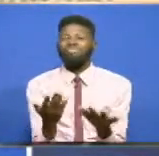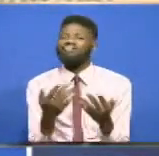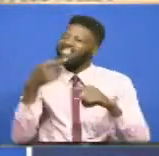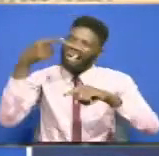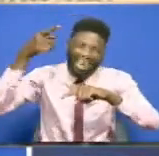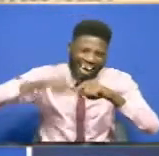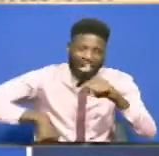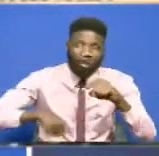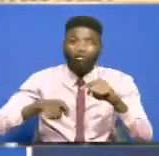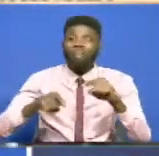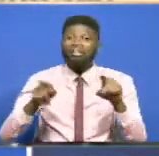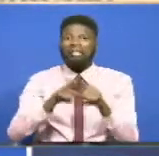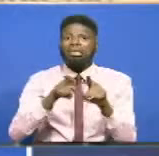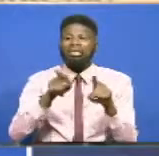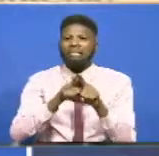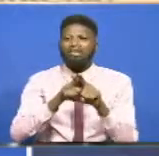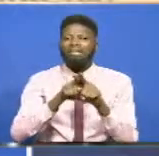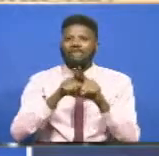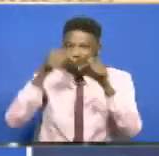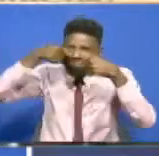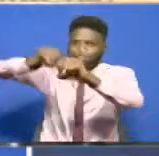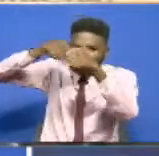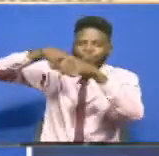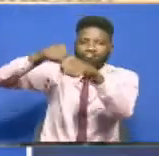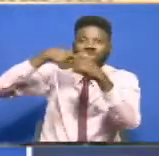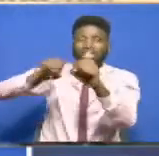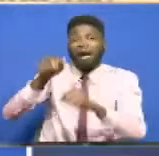you cannot confront a gunman with a chalk.